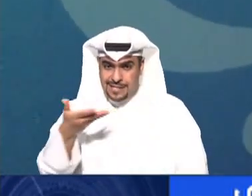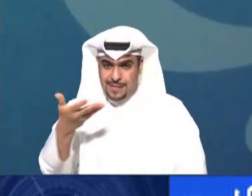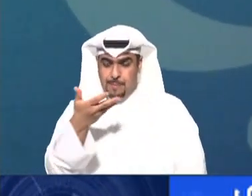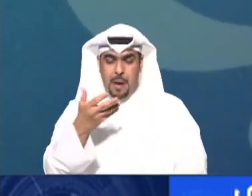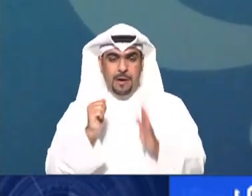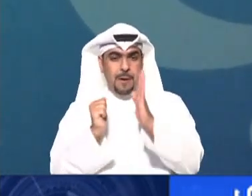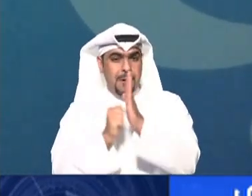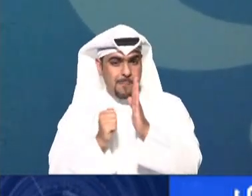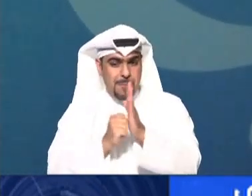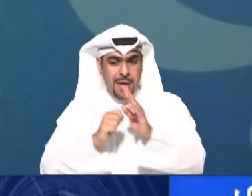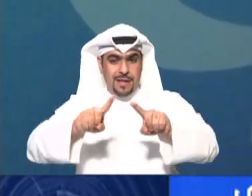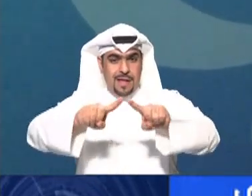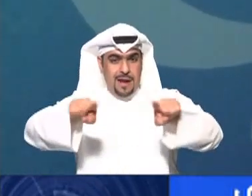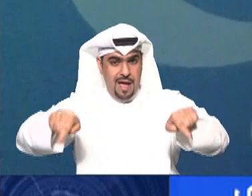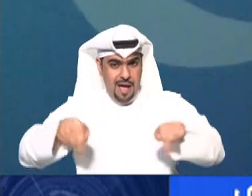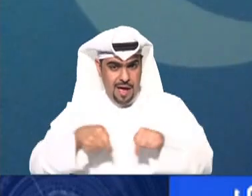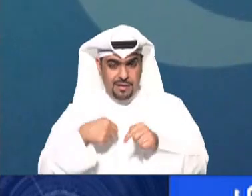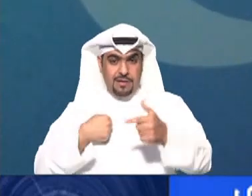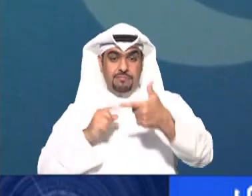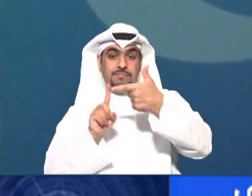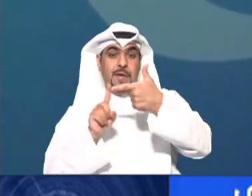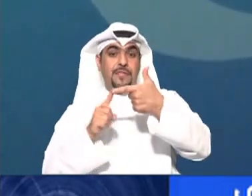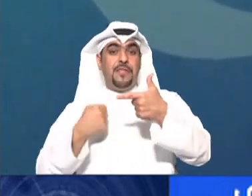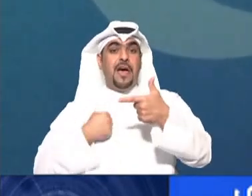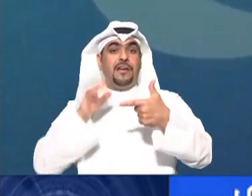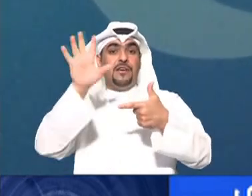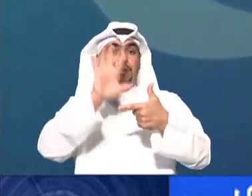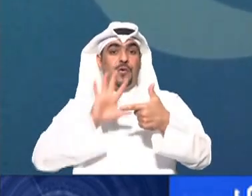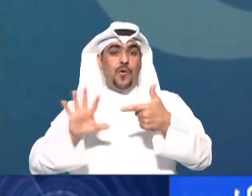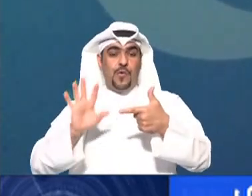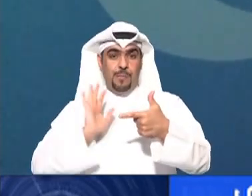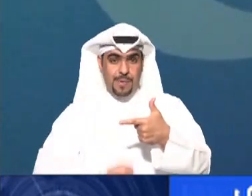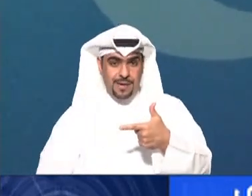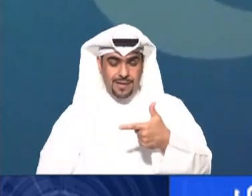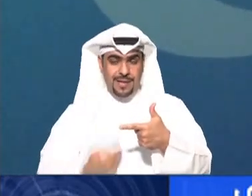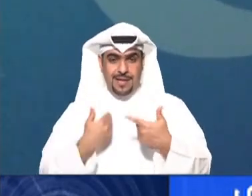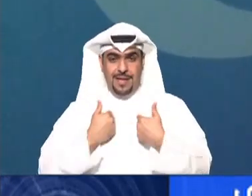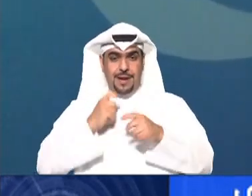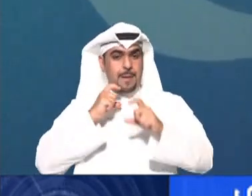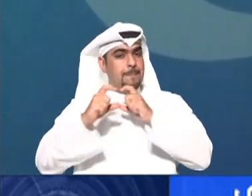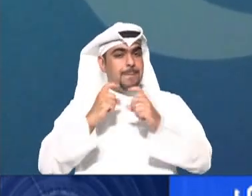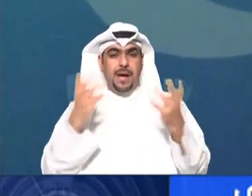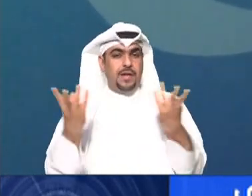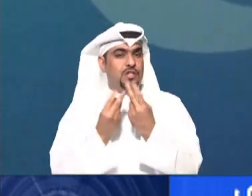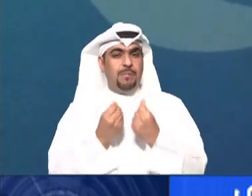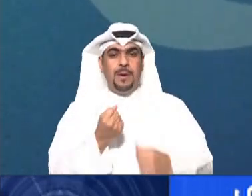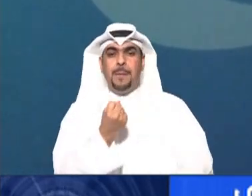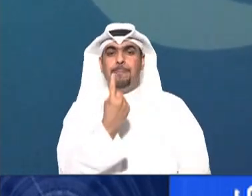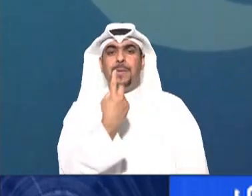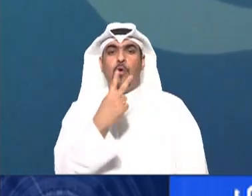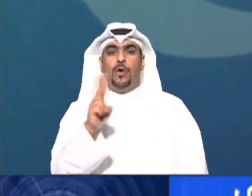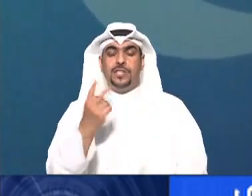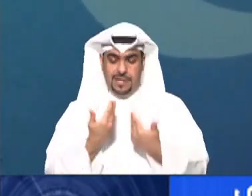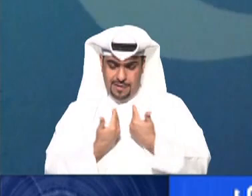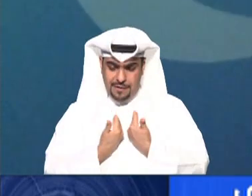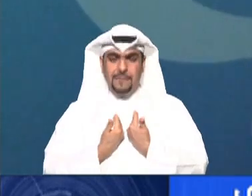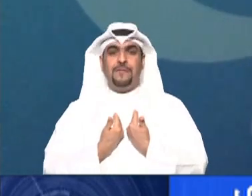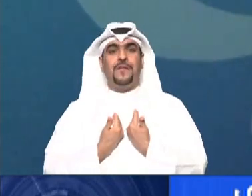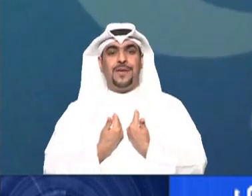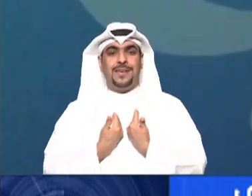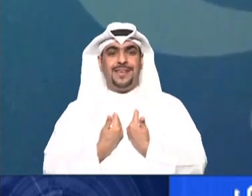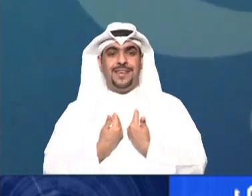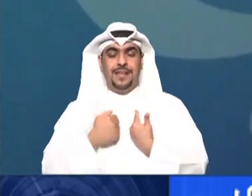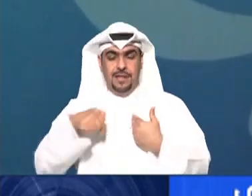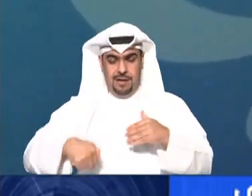أكبر مركز مالي في العالم، كما أنه لدينا أكثر من 120 بنكا يعمل هنا، لذلك فنحن يمكن أن نشكل